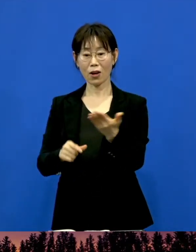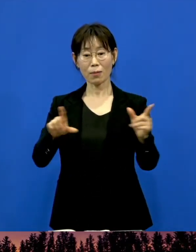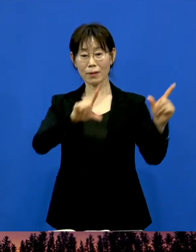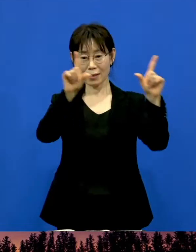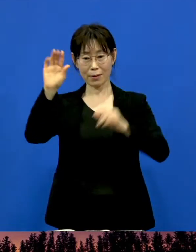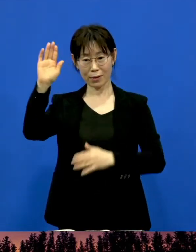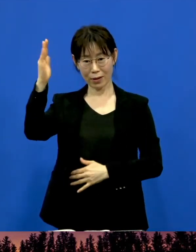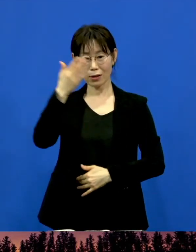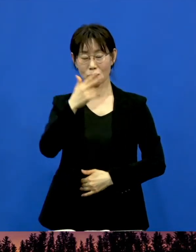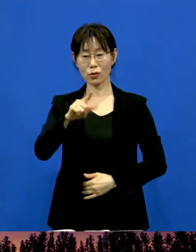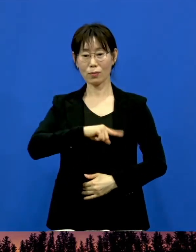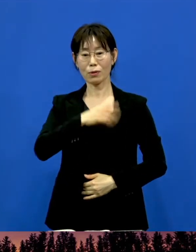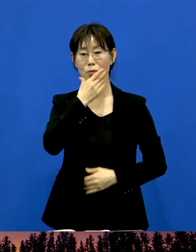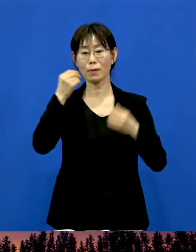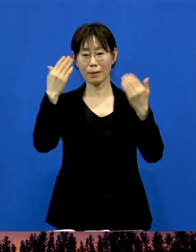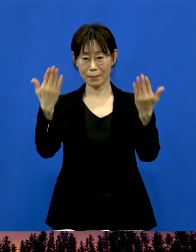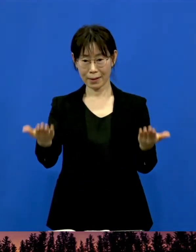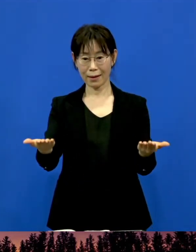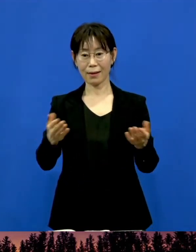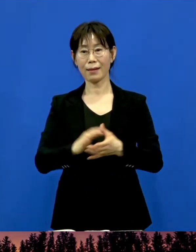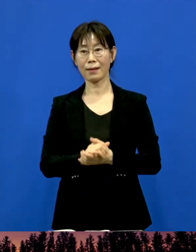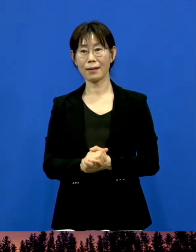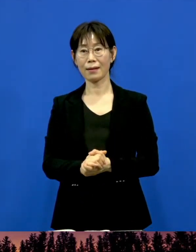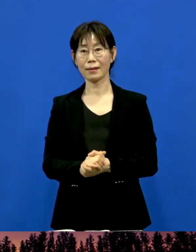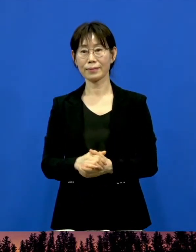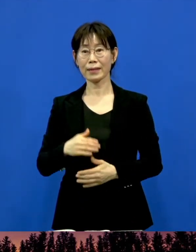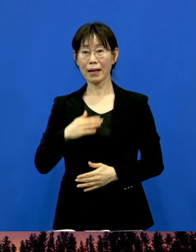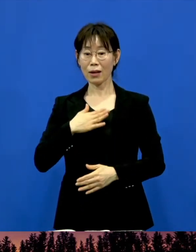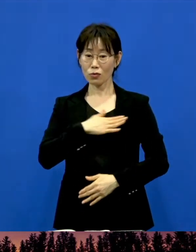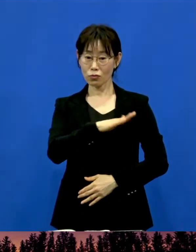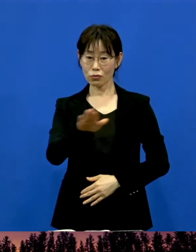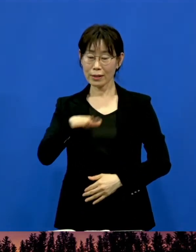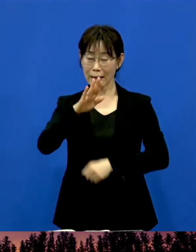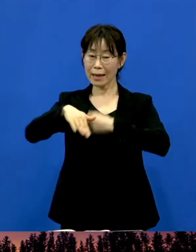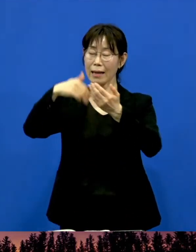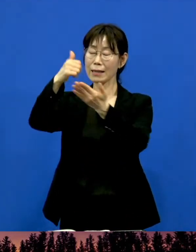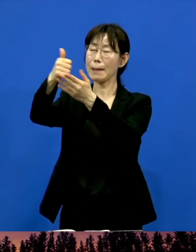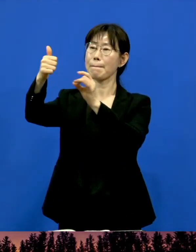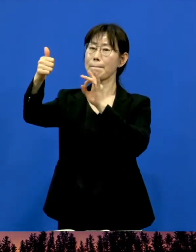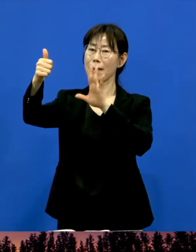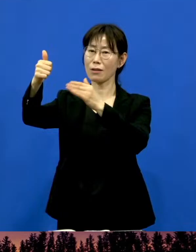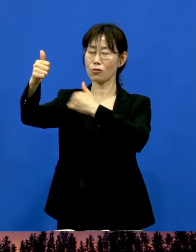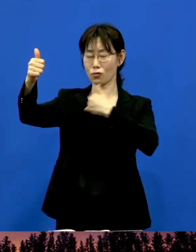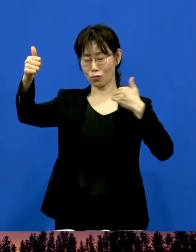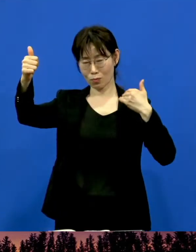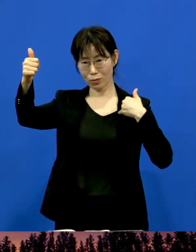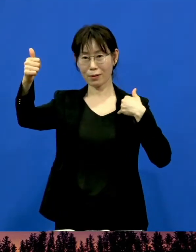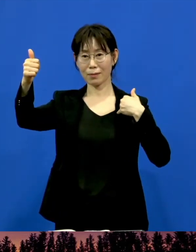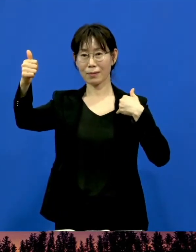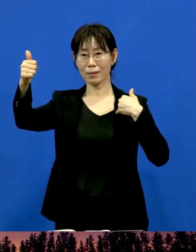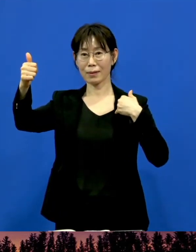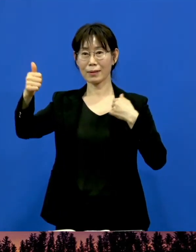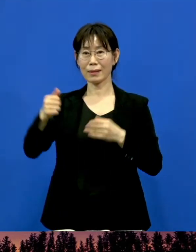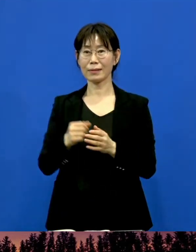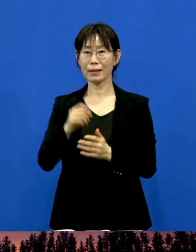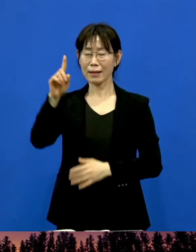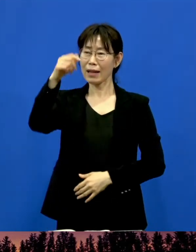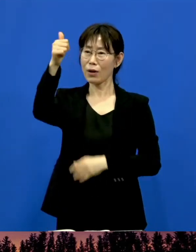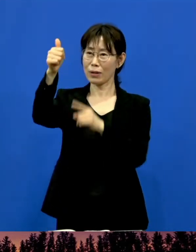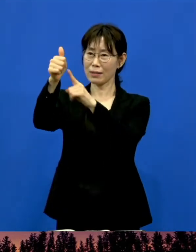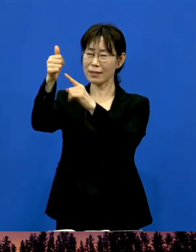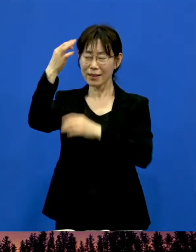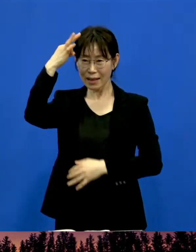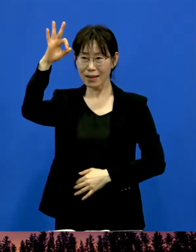삶이 되시기를 주의 이름으로 축원합니다. 우리는 하나님 한 분만으로 충분해요. 다윗은 그걸 알았던